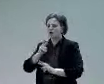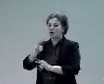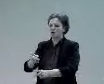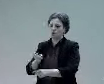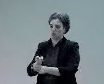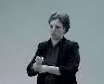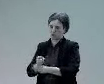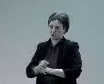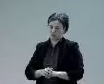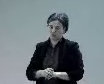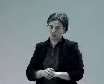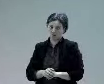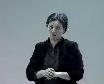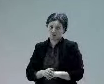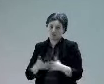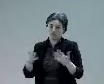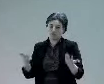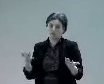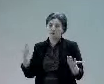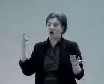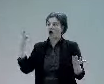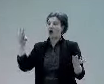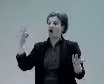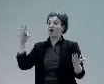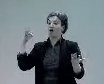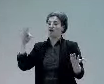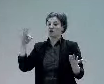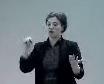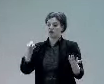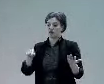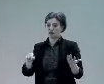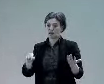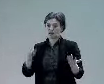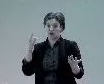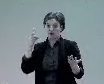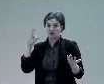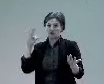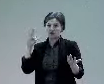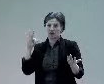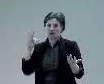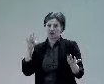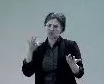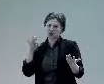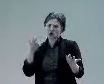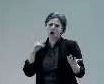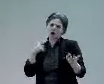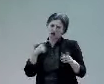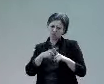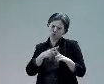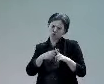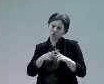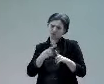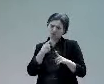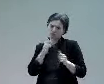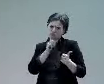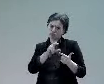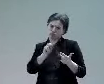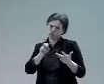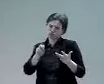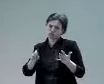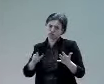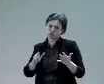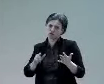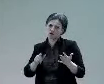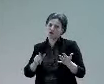dico, perché la retorica dell'eccellenza è la giusta rivendicazione delle cose buone fatte fin qui. Temo che non parli a